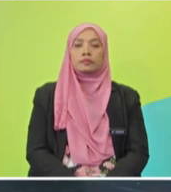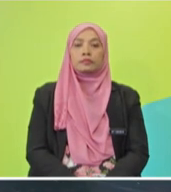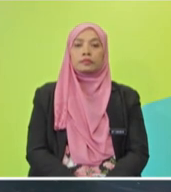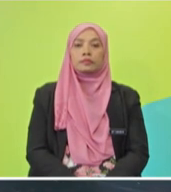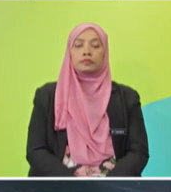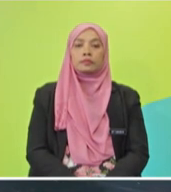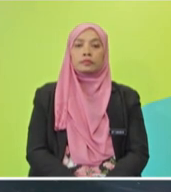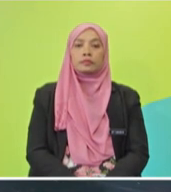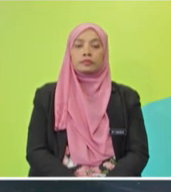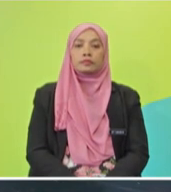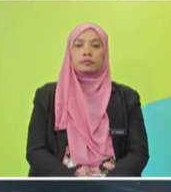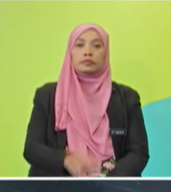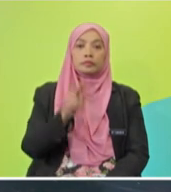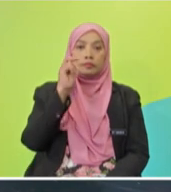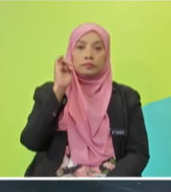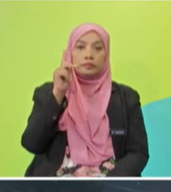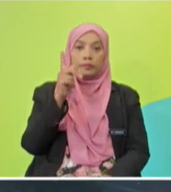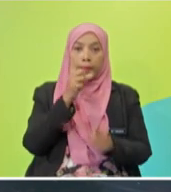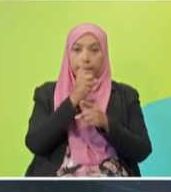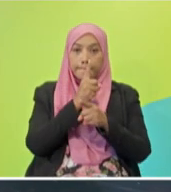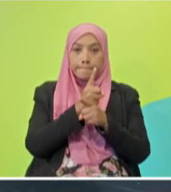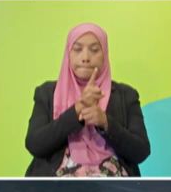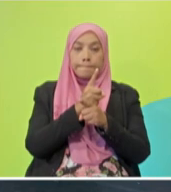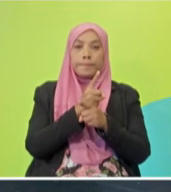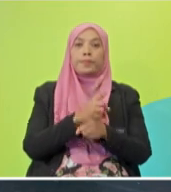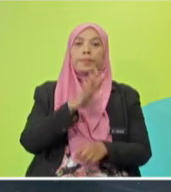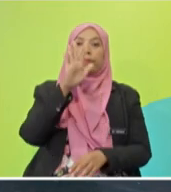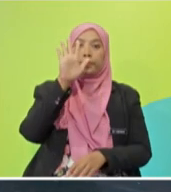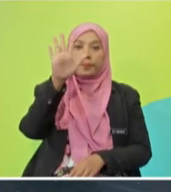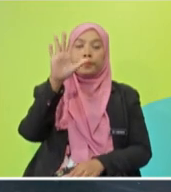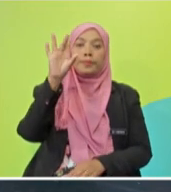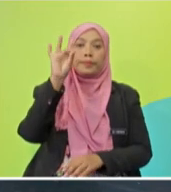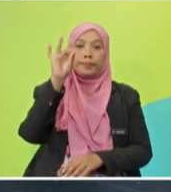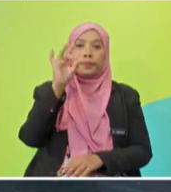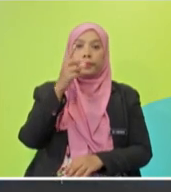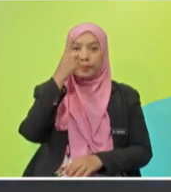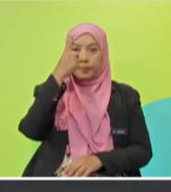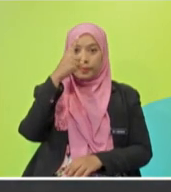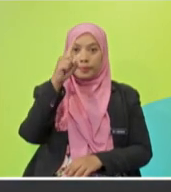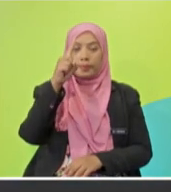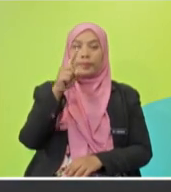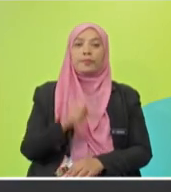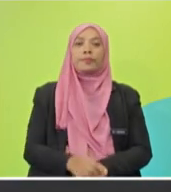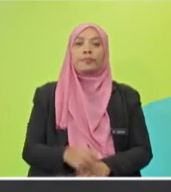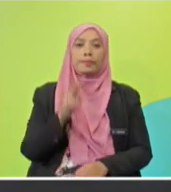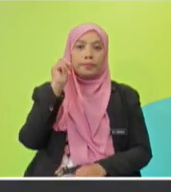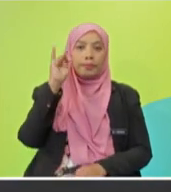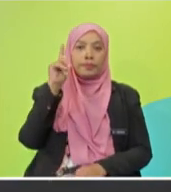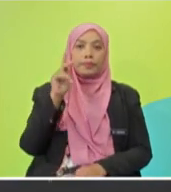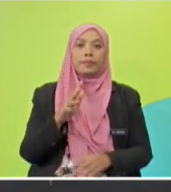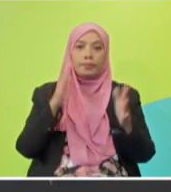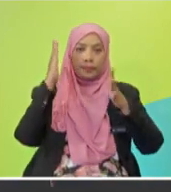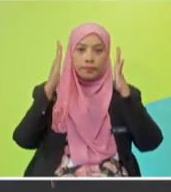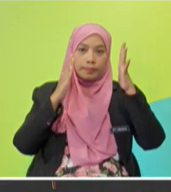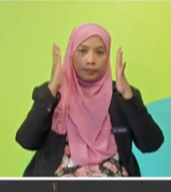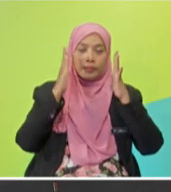kan? Jadi Nick betul untuk soalan ini. Maka kita bagi lagi 5 bintang. 5 bintang untuk Nick. Okey, yang kedua. Okey,